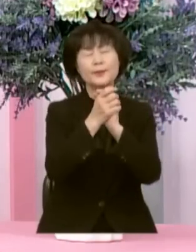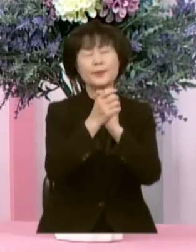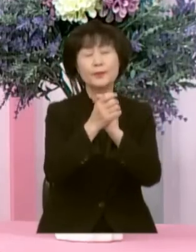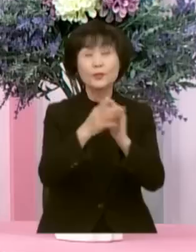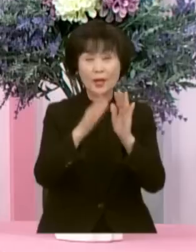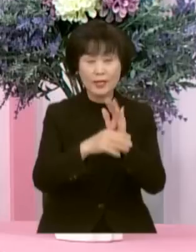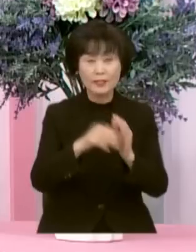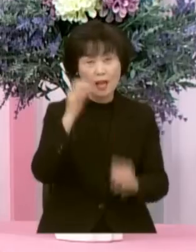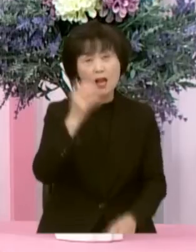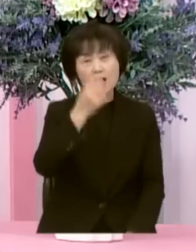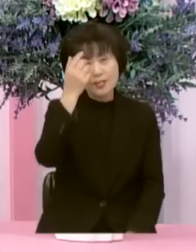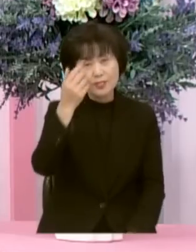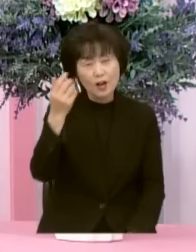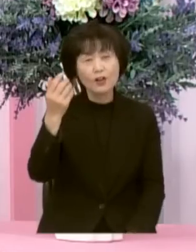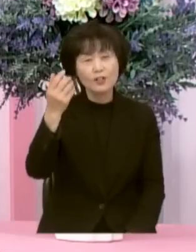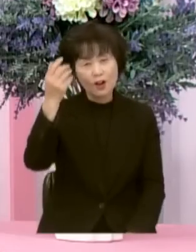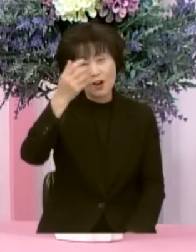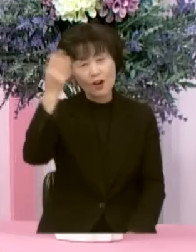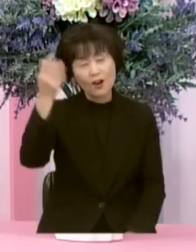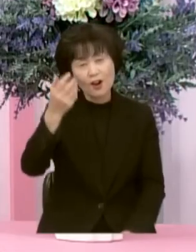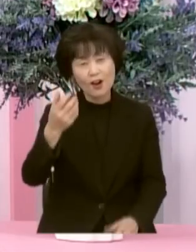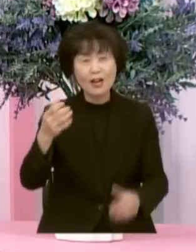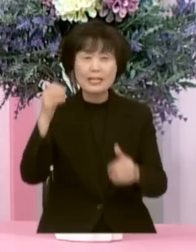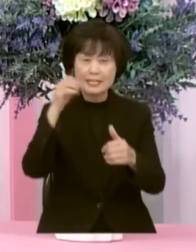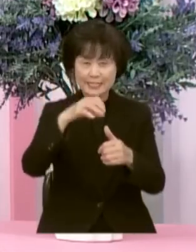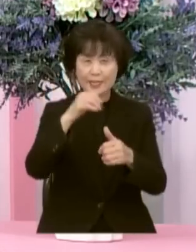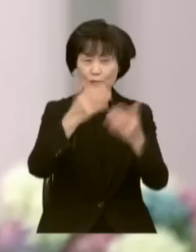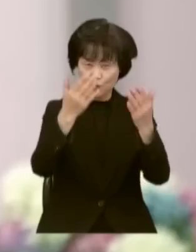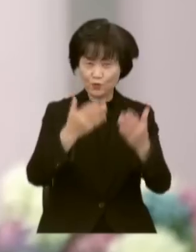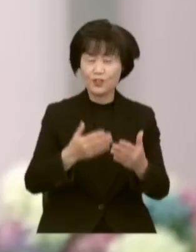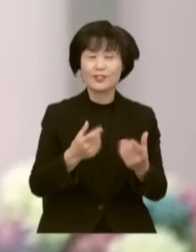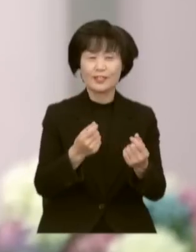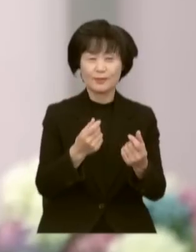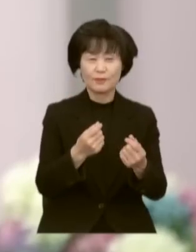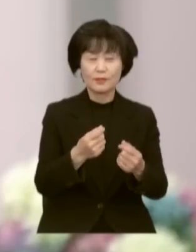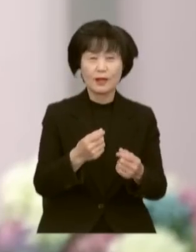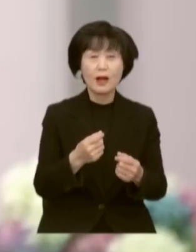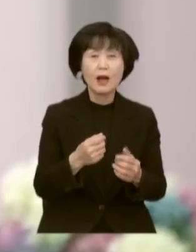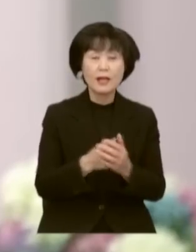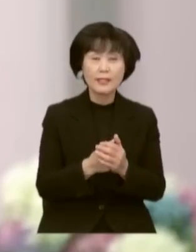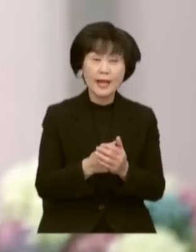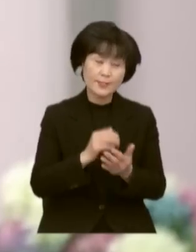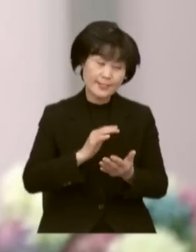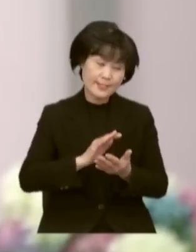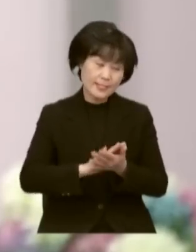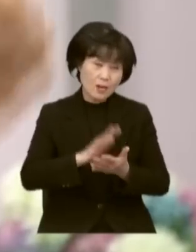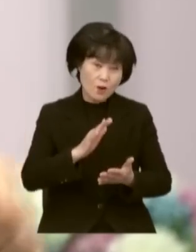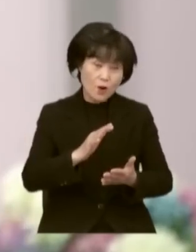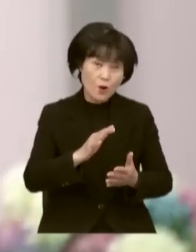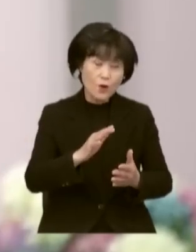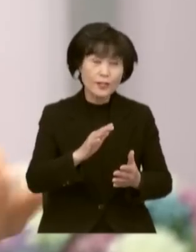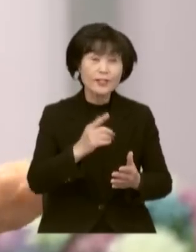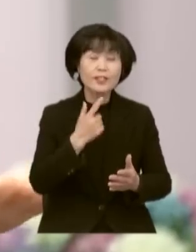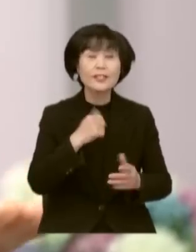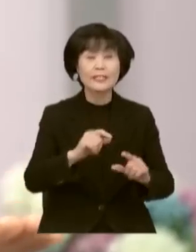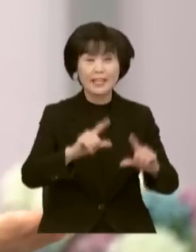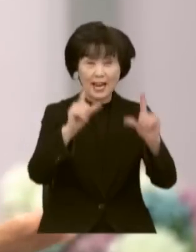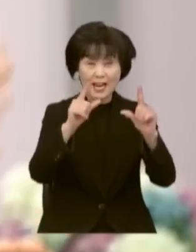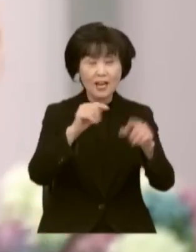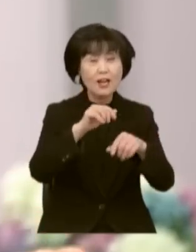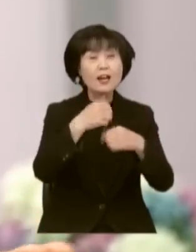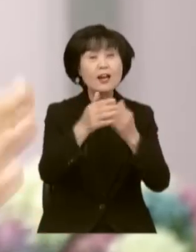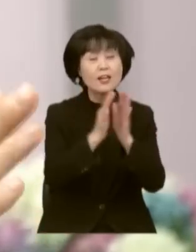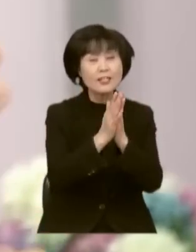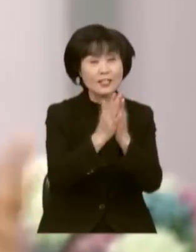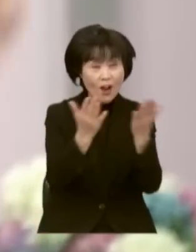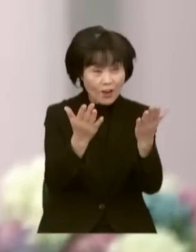이렇게 성령 세례를 주신 것 같아요. 확실히 느낄 수 있었어요. 마음이 뜨겁던 어느 날 성경책 그 왜 맨 앞에